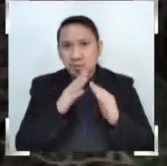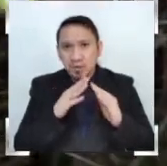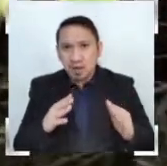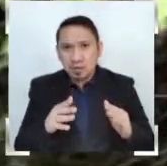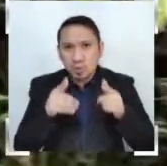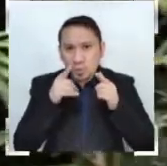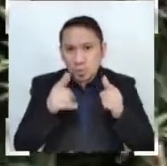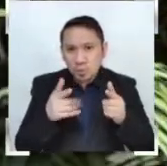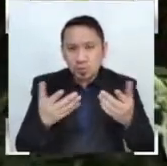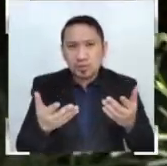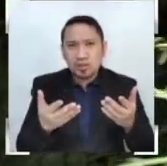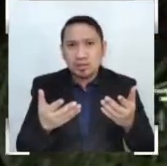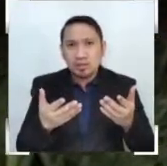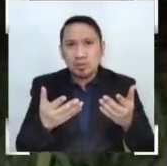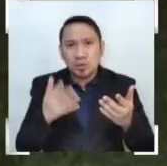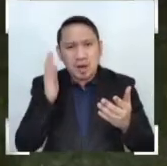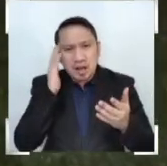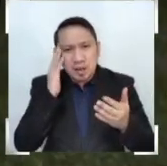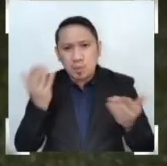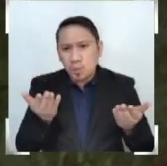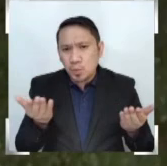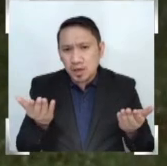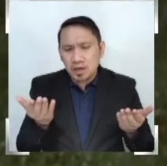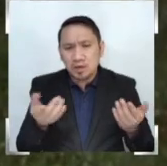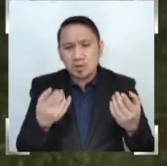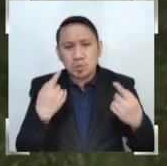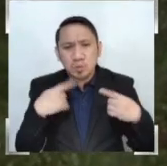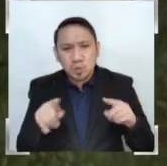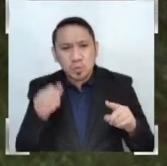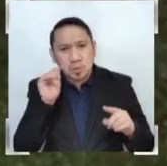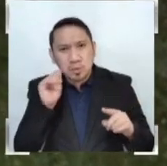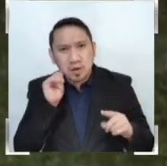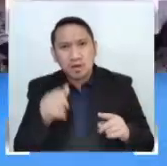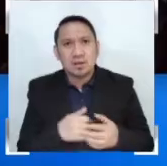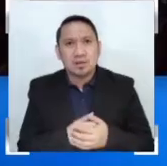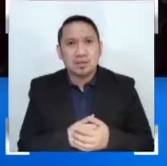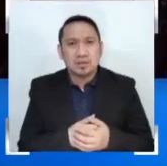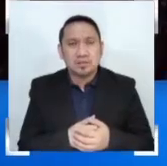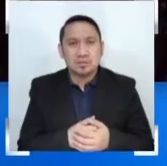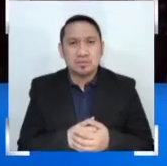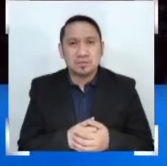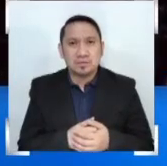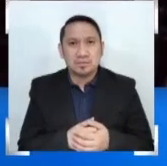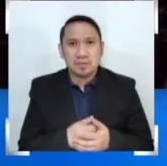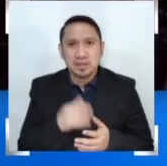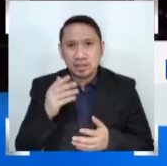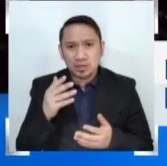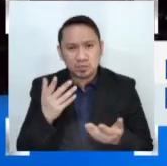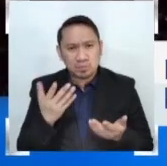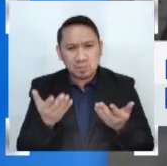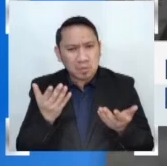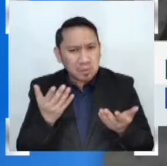saan kabisado niya kung hahatagin niya pagbaba yung biktima. Alam niya kung saan niya dadalhin. Inaalam pa kung hinali nga ang biktima